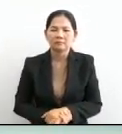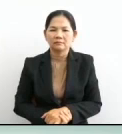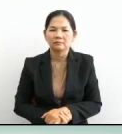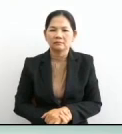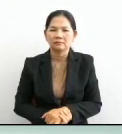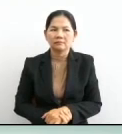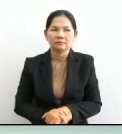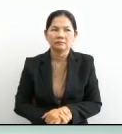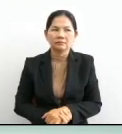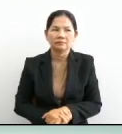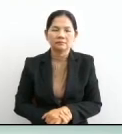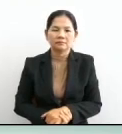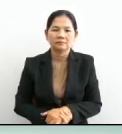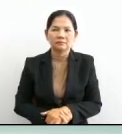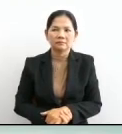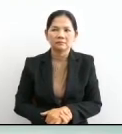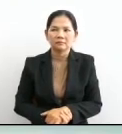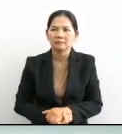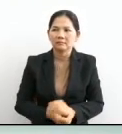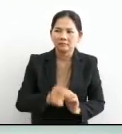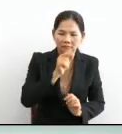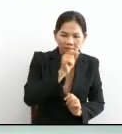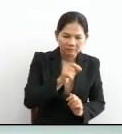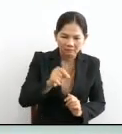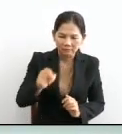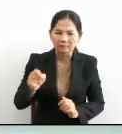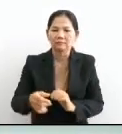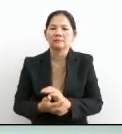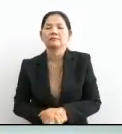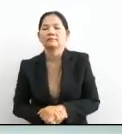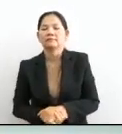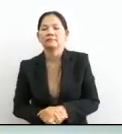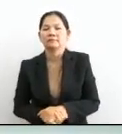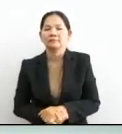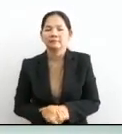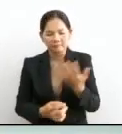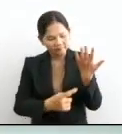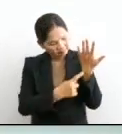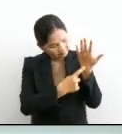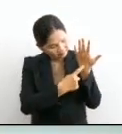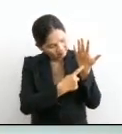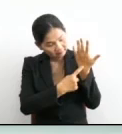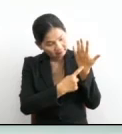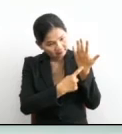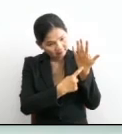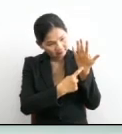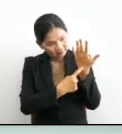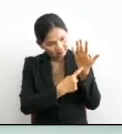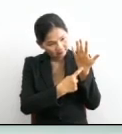chà chọt bay đòn tới chà rồi hai con sơ xe sẽ nhá khăn